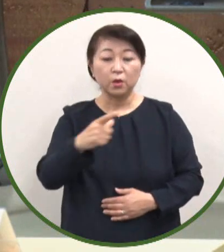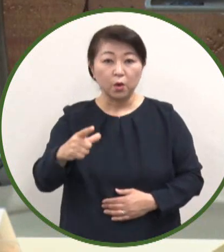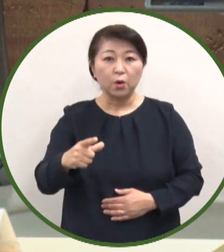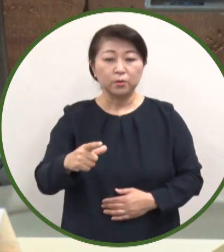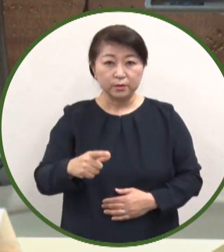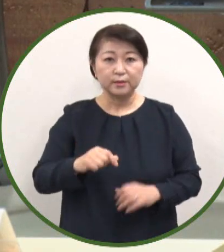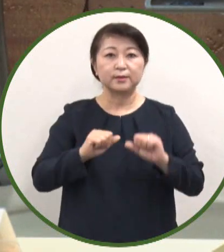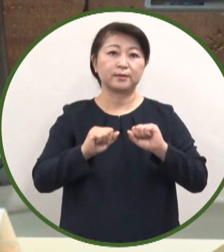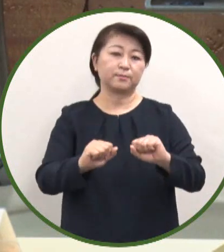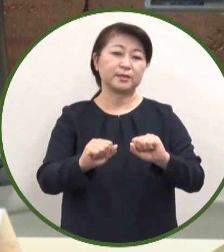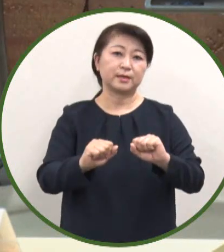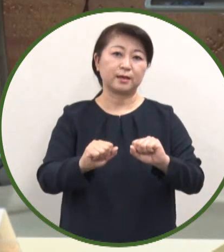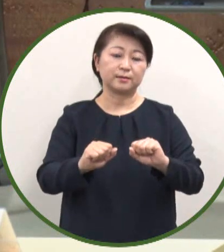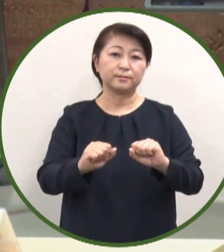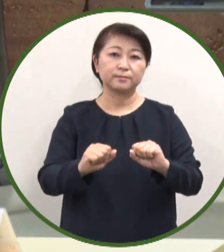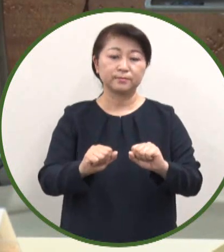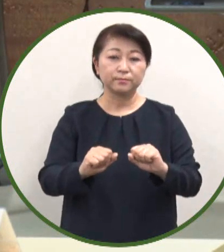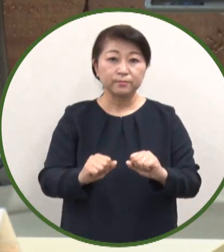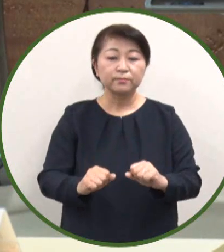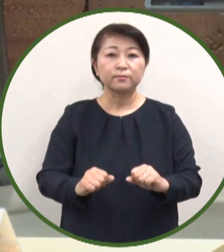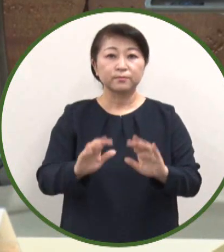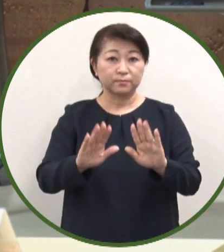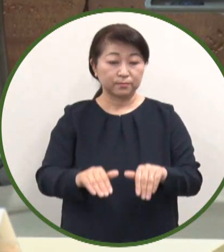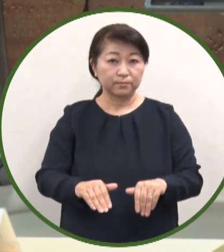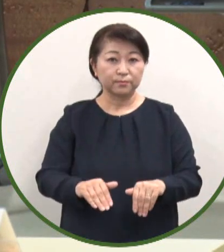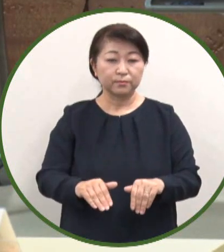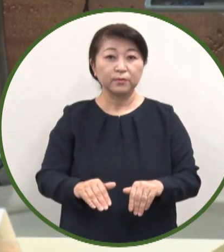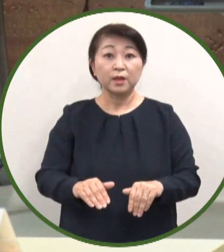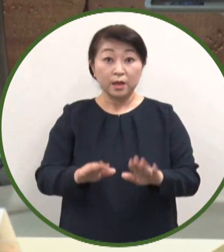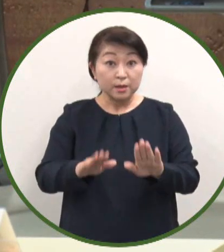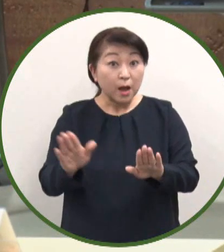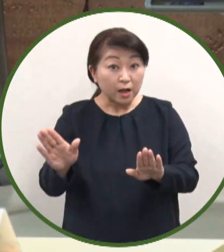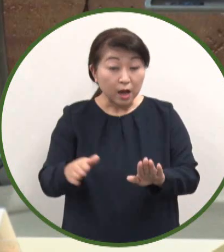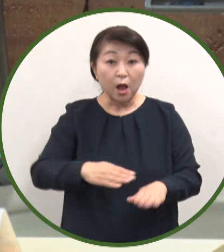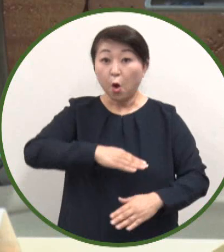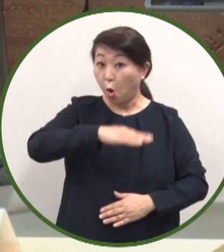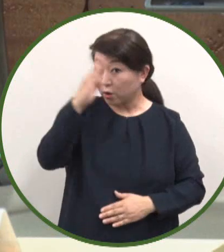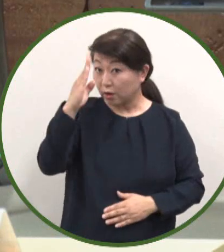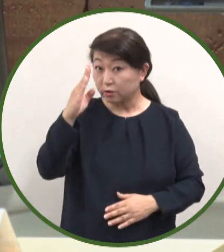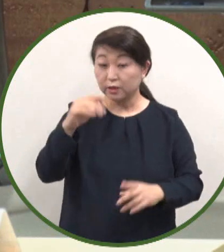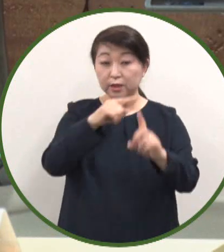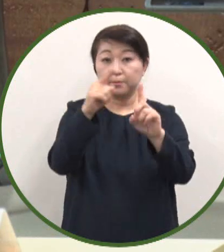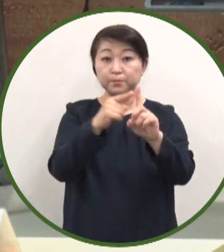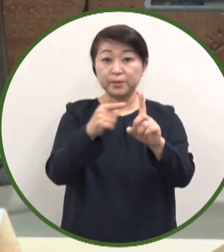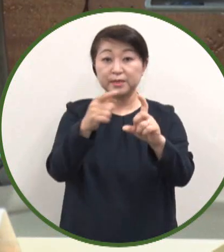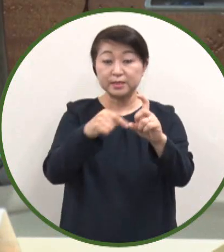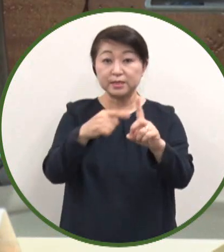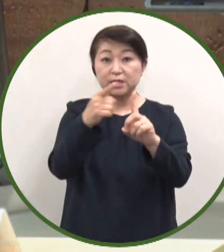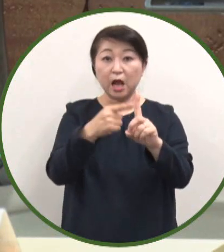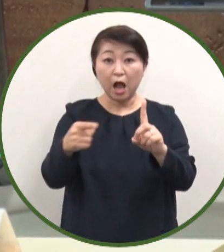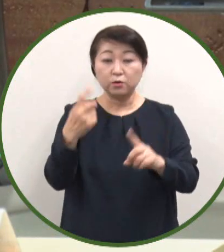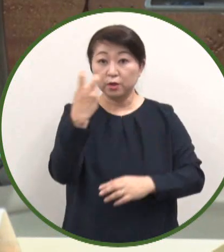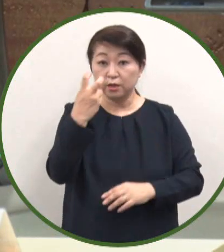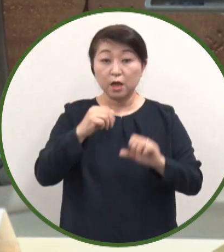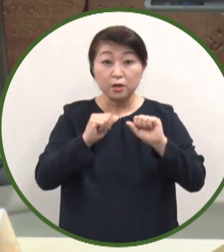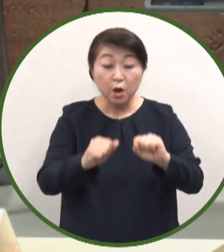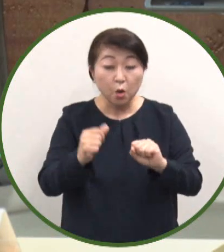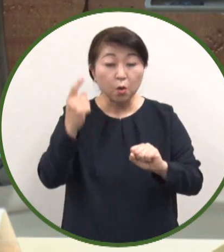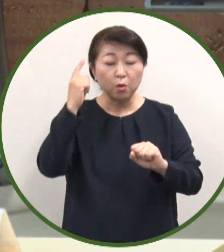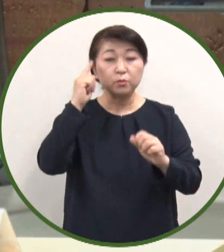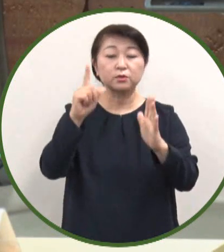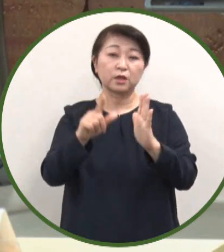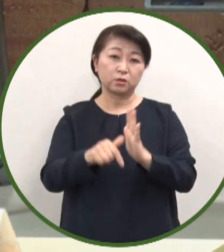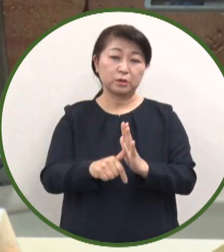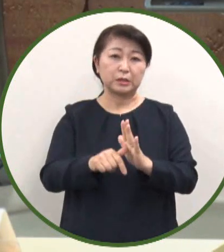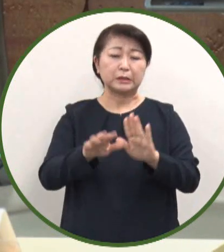そして本格的に PCR 集中実施を行おうとした矢先に、感染が急拡大をしております。現在の